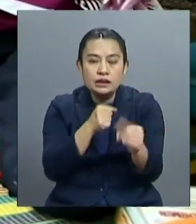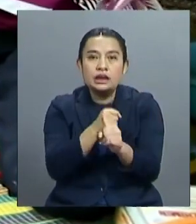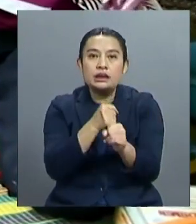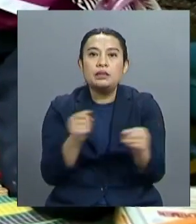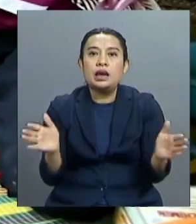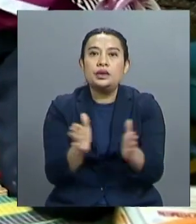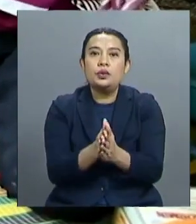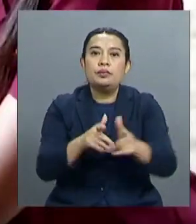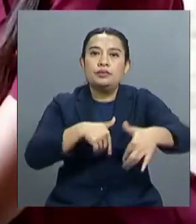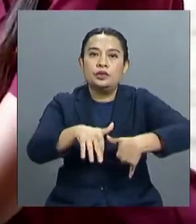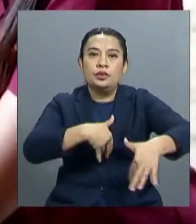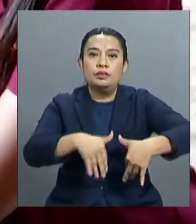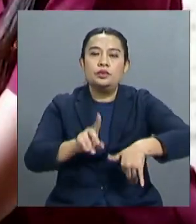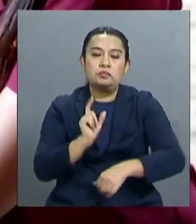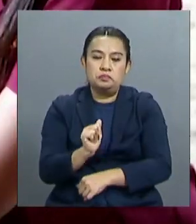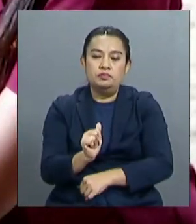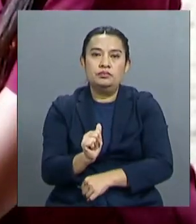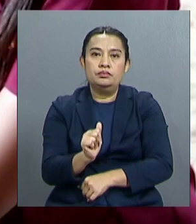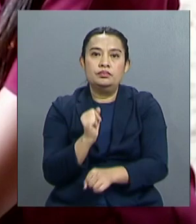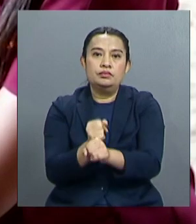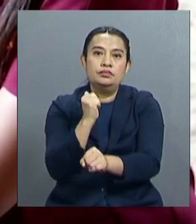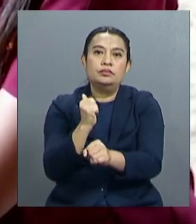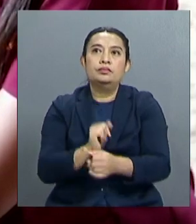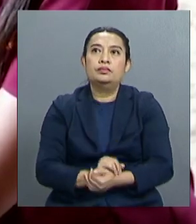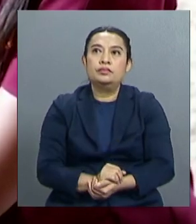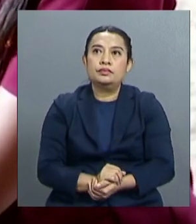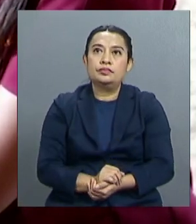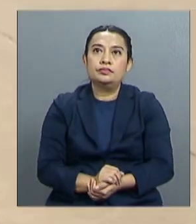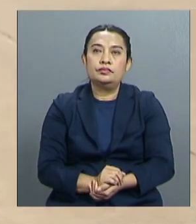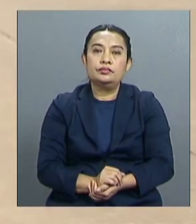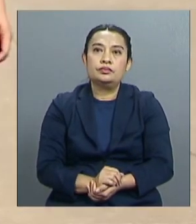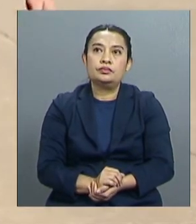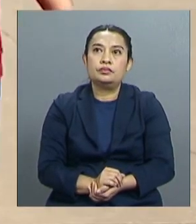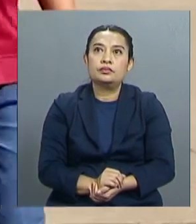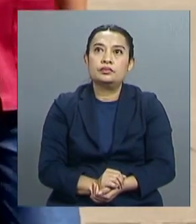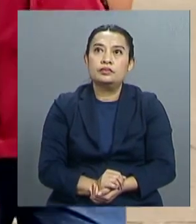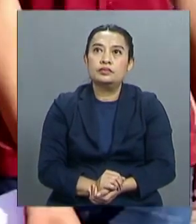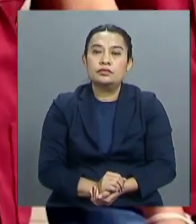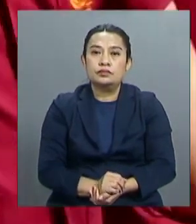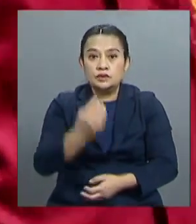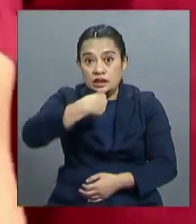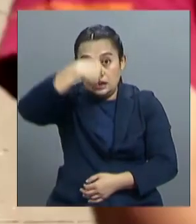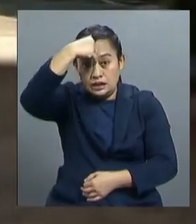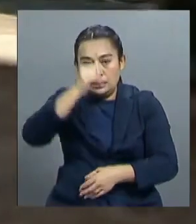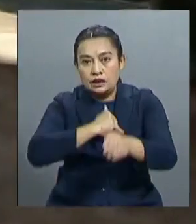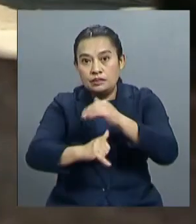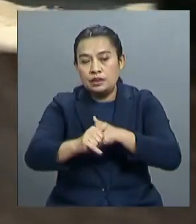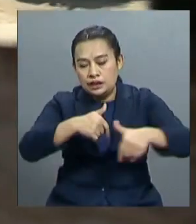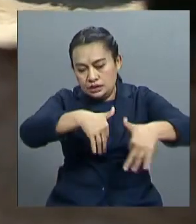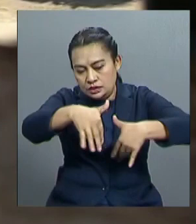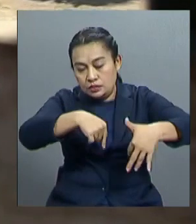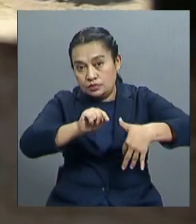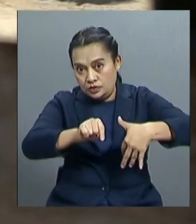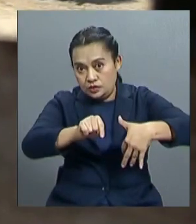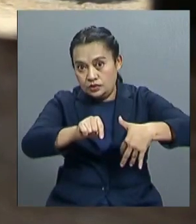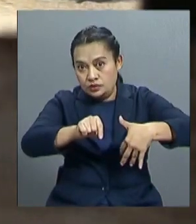นได้อย่างมีประสิทธิภาพจากการที่นักศึกษาได้ลงพื้นที่มานั้นไม่เพียง